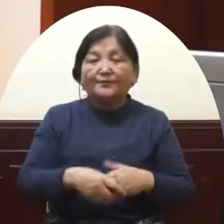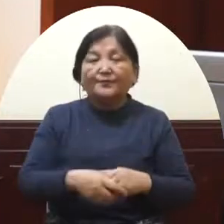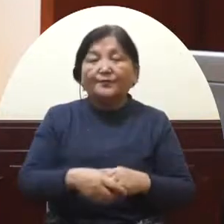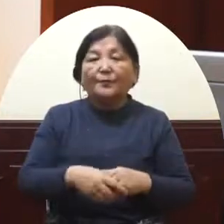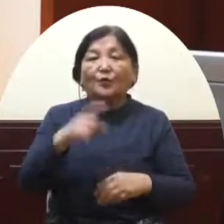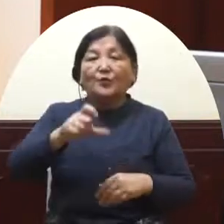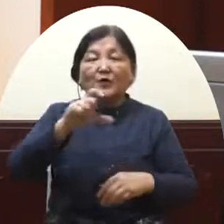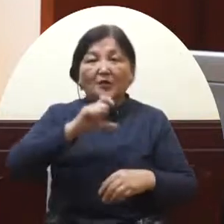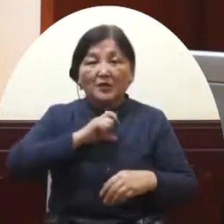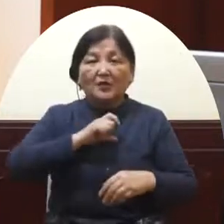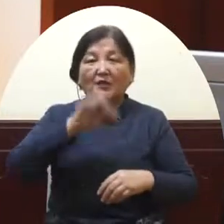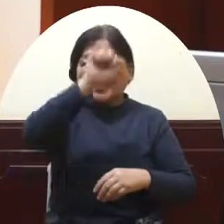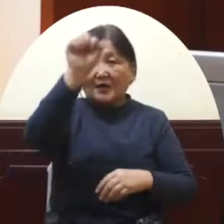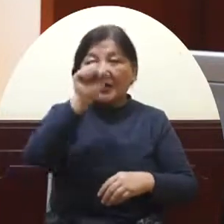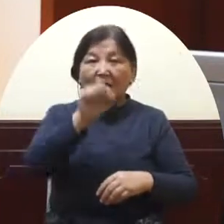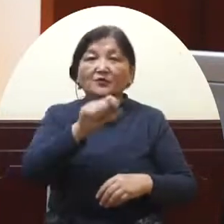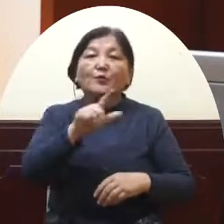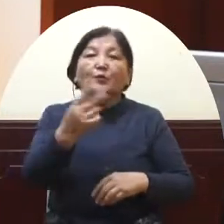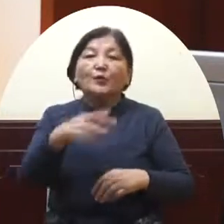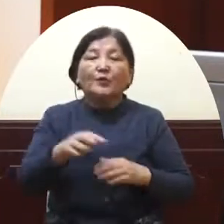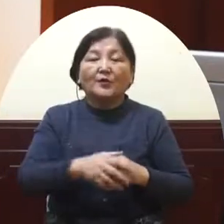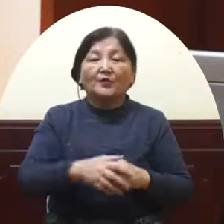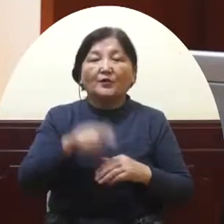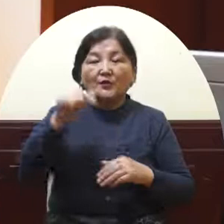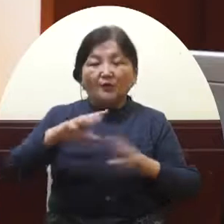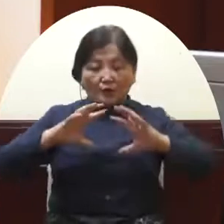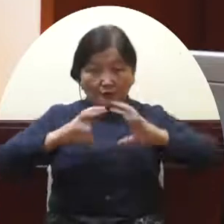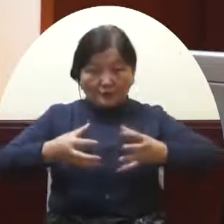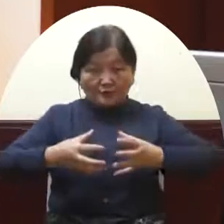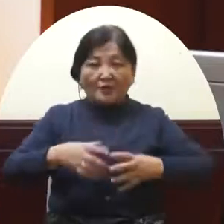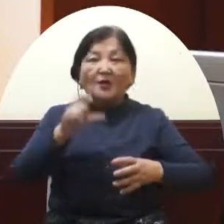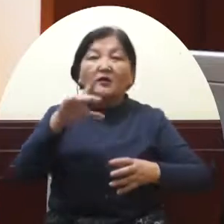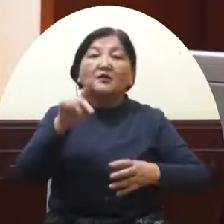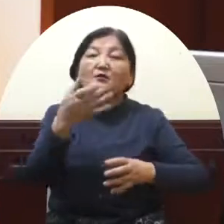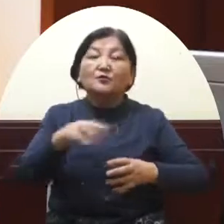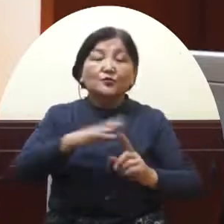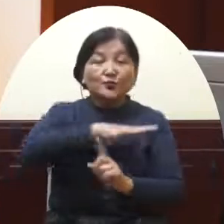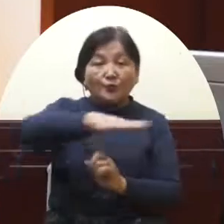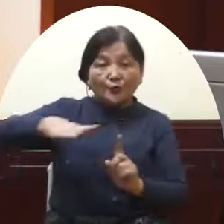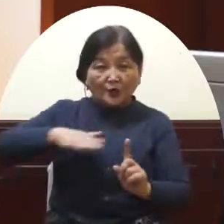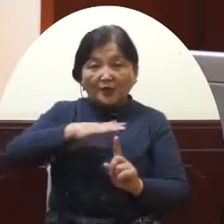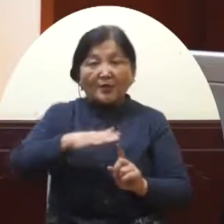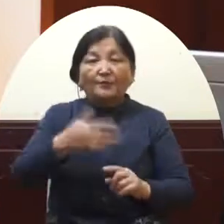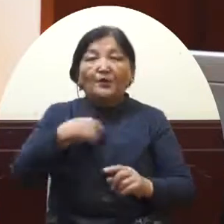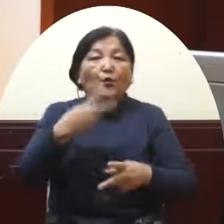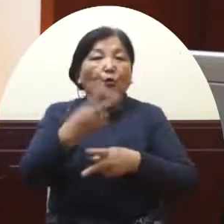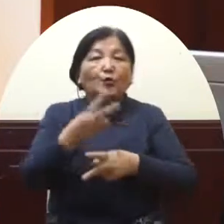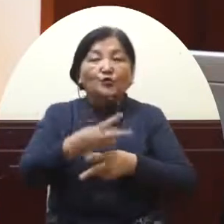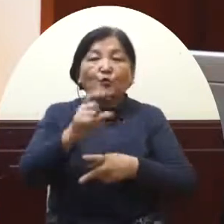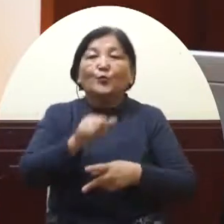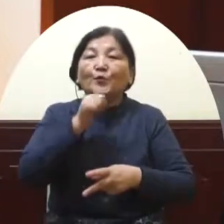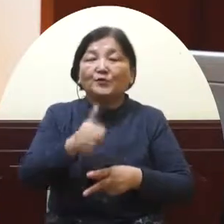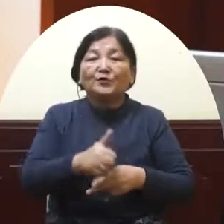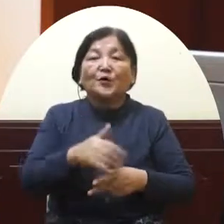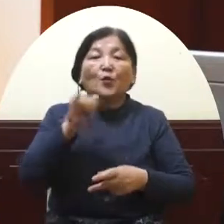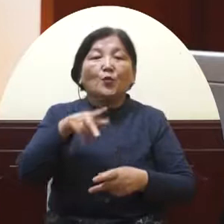эрхийн асуудлын хүрээнд бол бид нар энэ бол одоо олон улсын нийтийн эрхцээний тухай асуудал юм байлээ. Би бол хуульч бол хүн биш. Яг улс